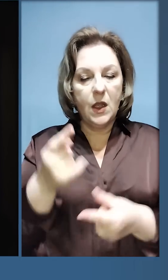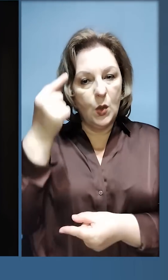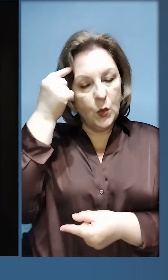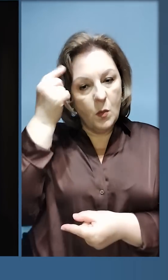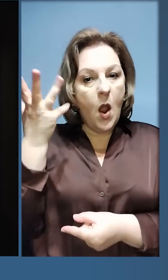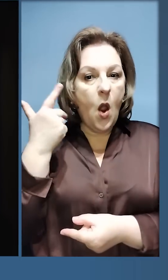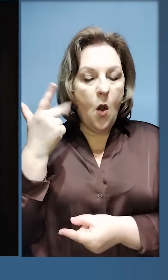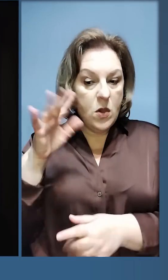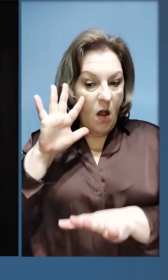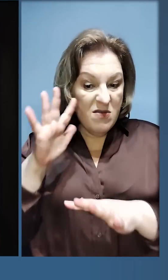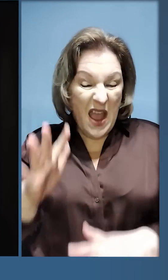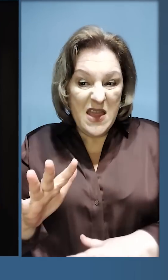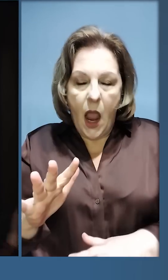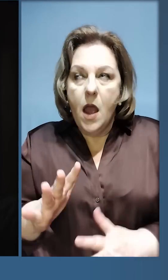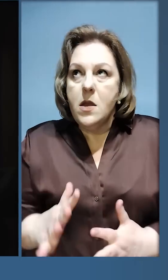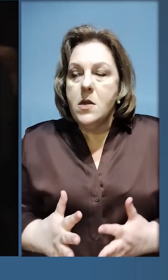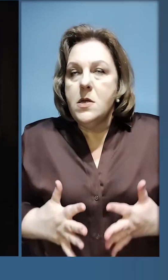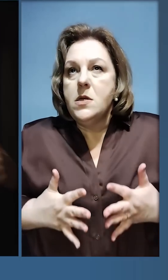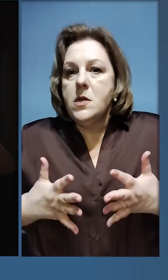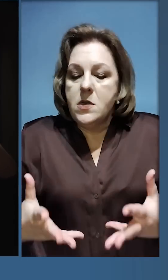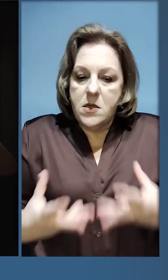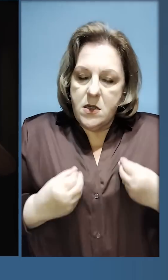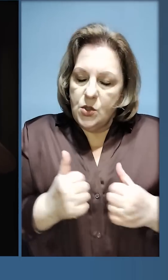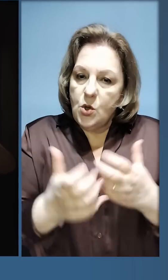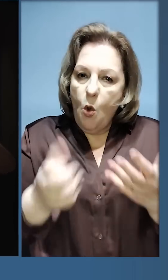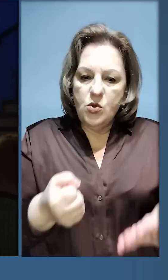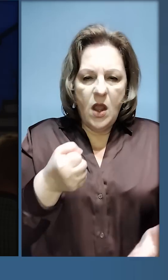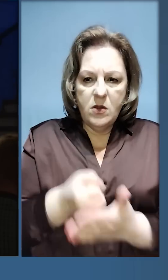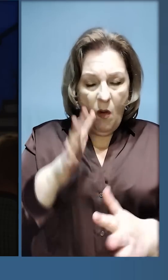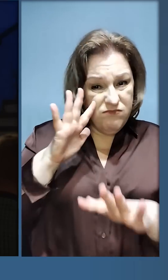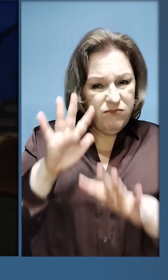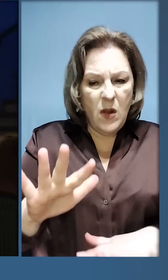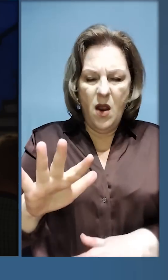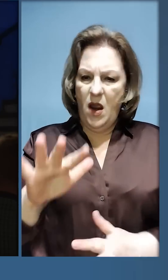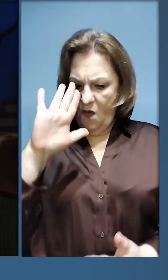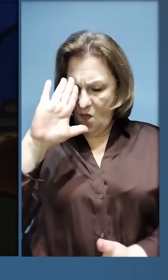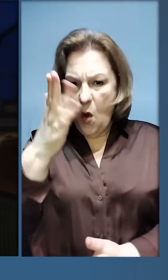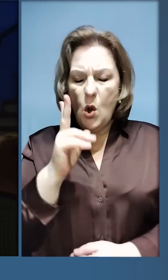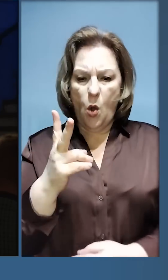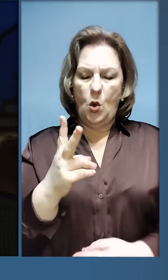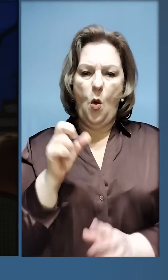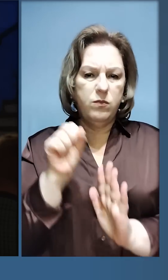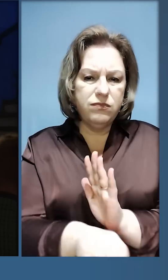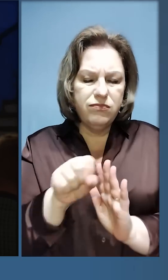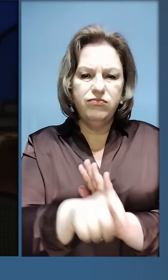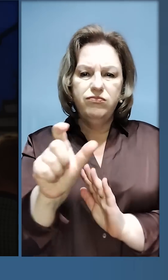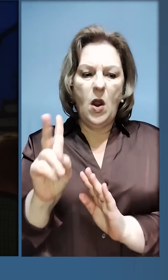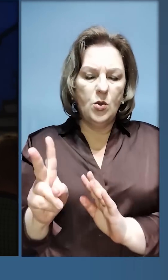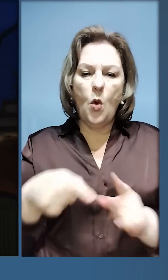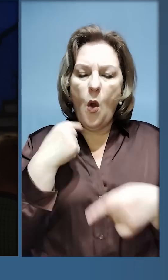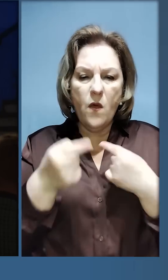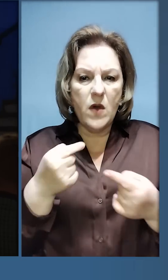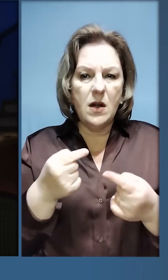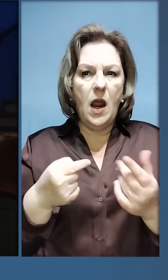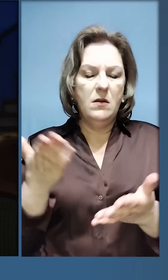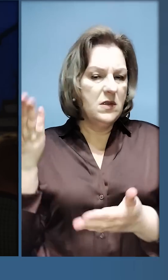що треба думати, коли ненависть тебе накриває щоденно до ворогів, до тих, хто у тебе забрав те життя, про